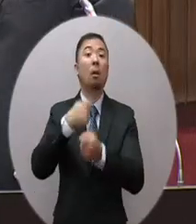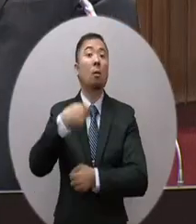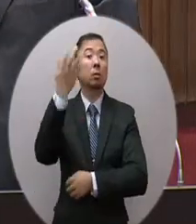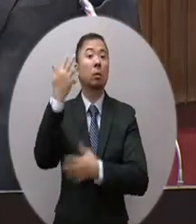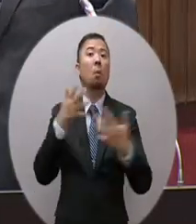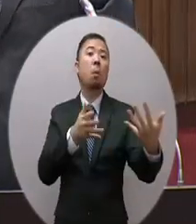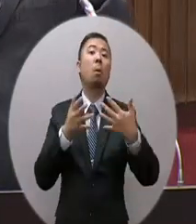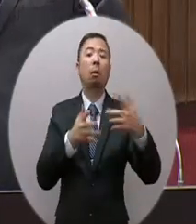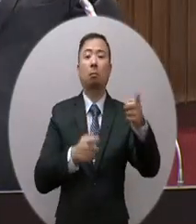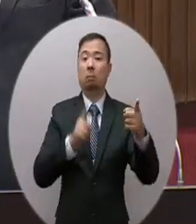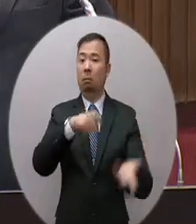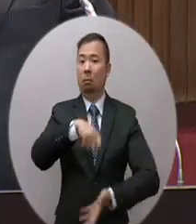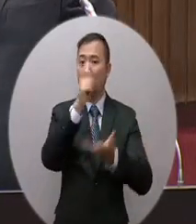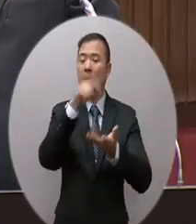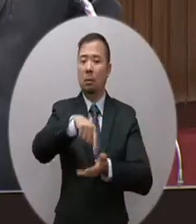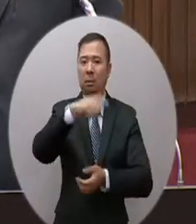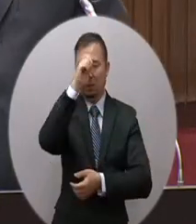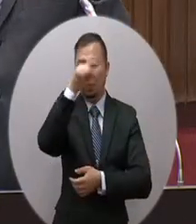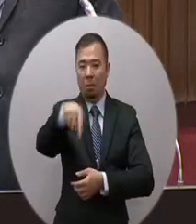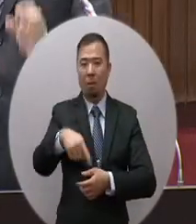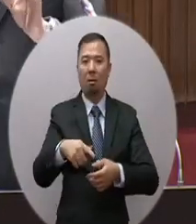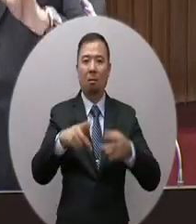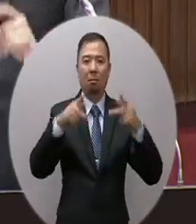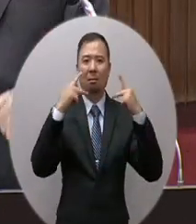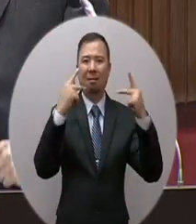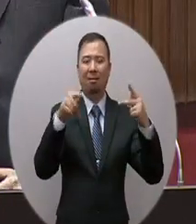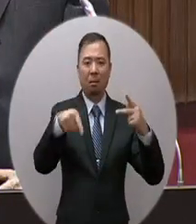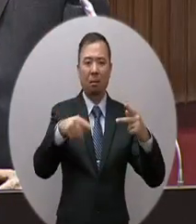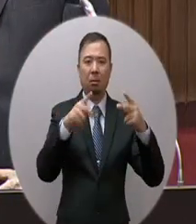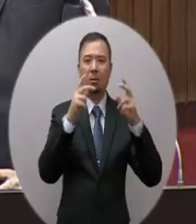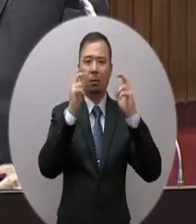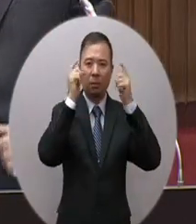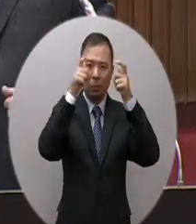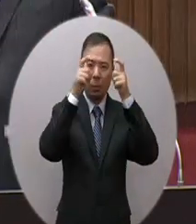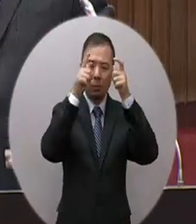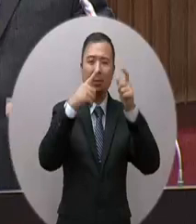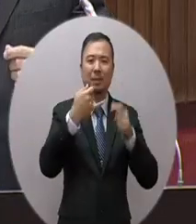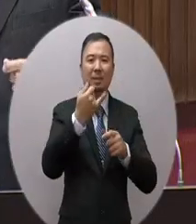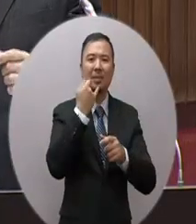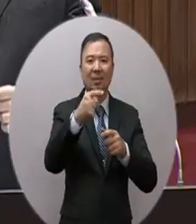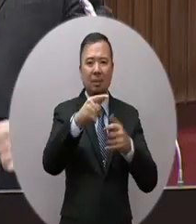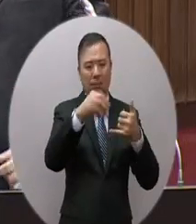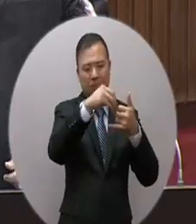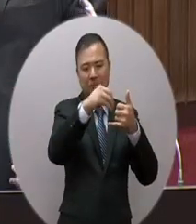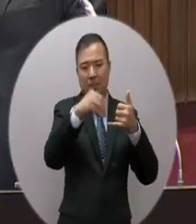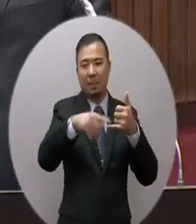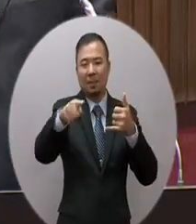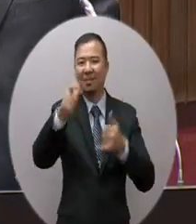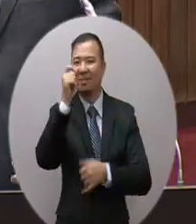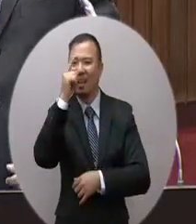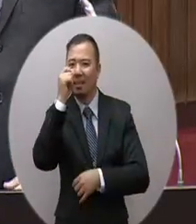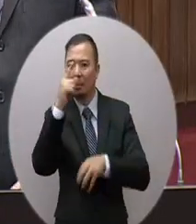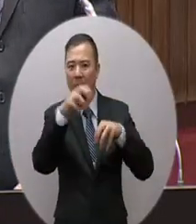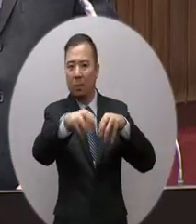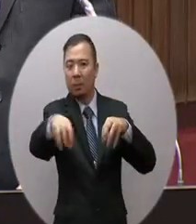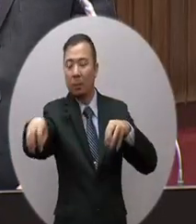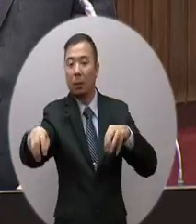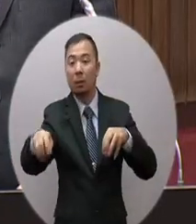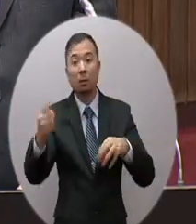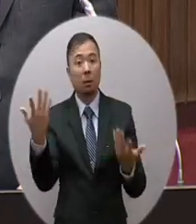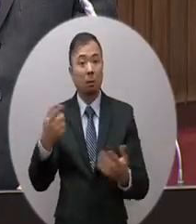嘛讲希望高雄会当延伸去台南。我相信将心比心，你也应该会很期待说延伸到我们屏